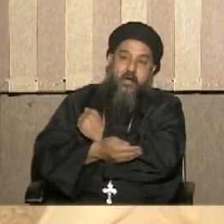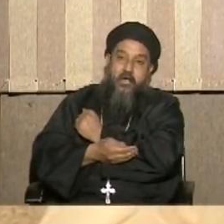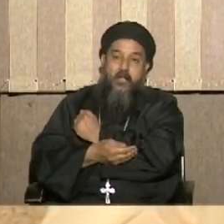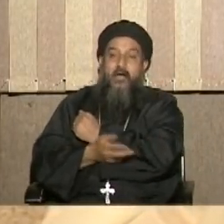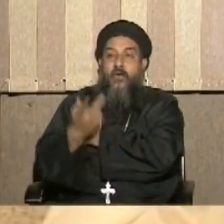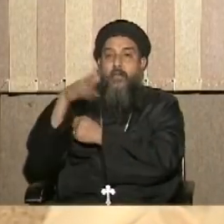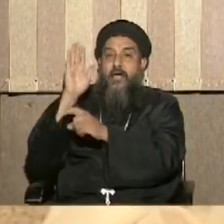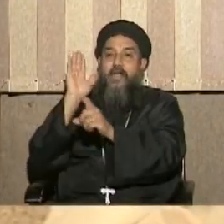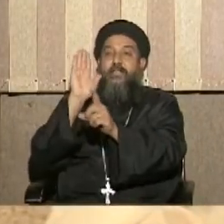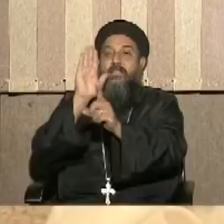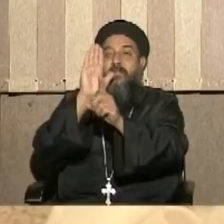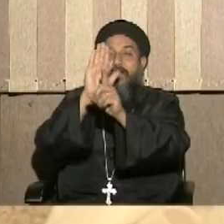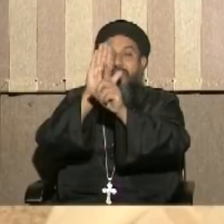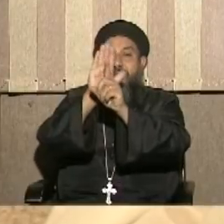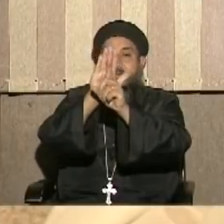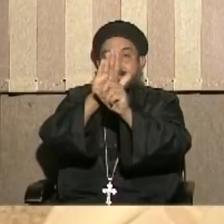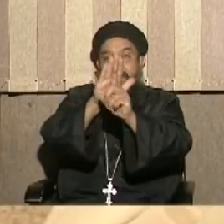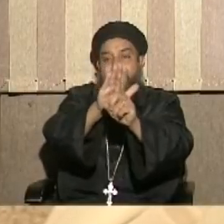واعط الفقراء